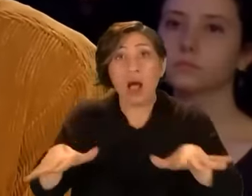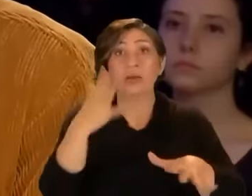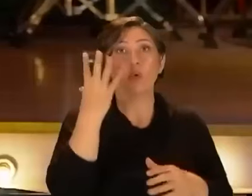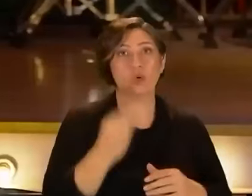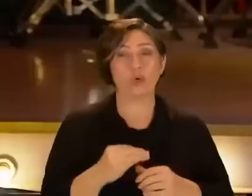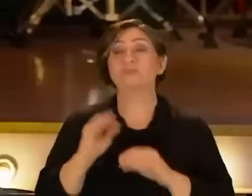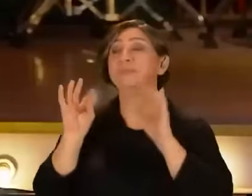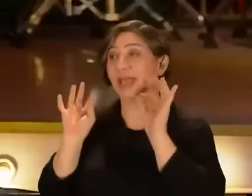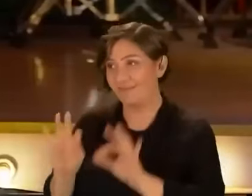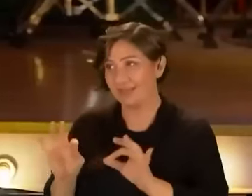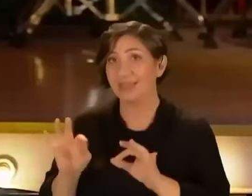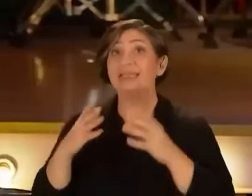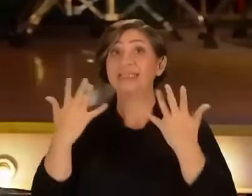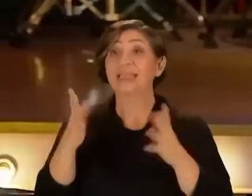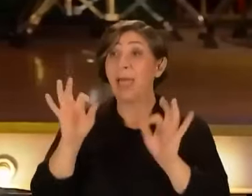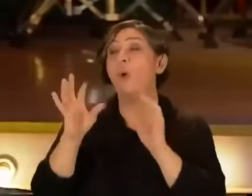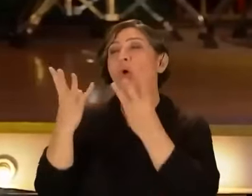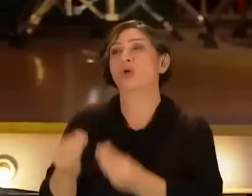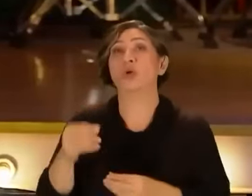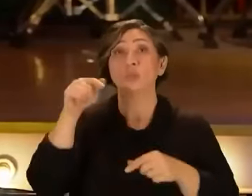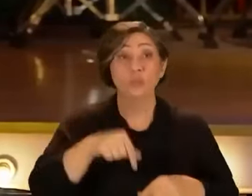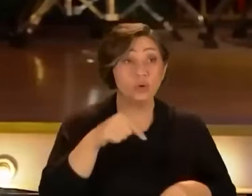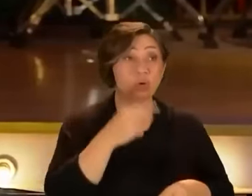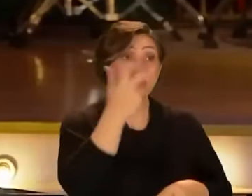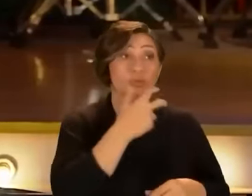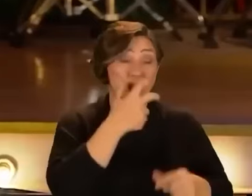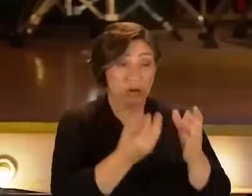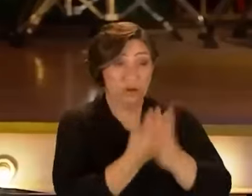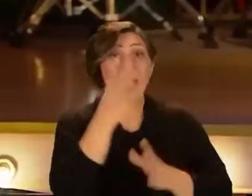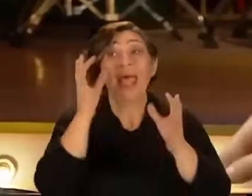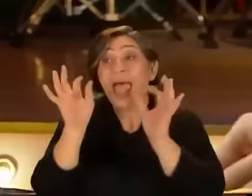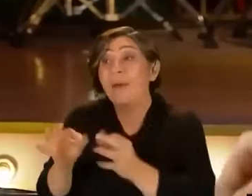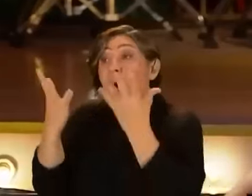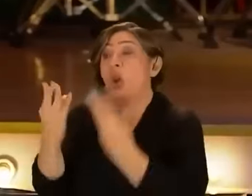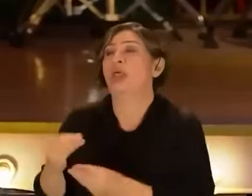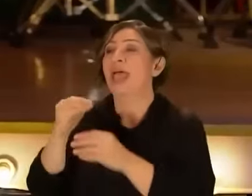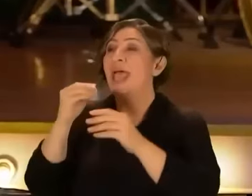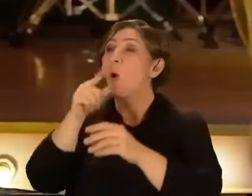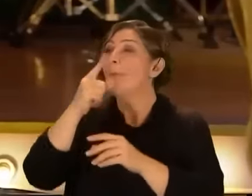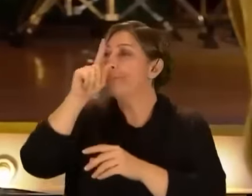Ya. Zaten hep öyle oldu. Bugünün müziğine, evet doğru. Zaten hep öyle oldu. O yüzden hep